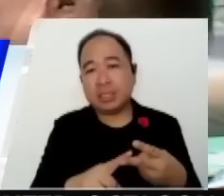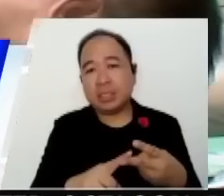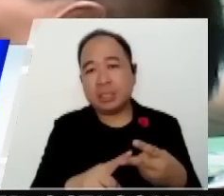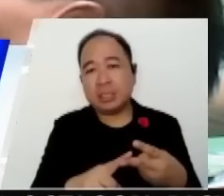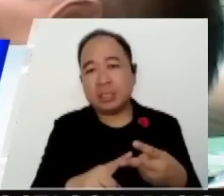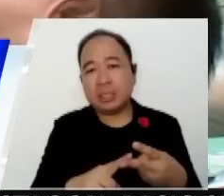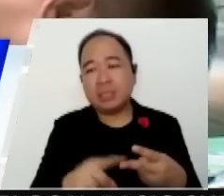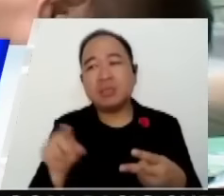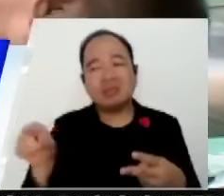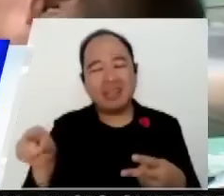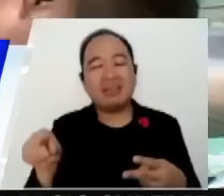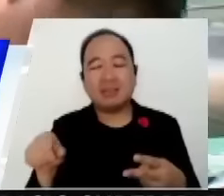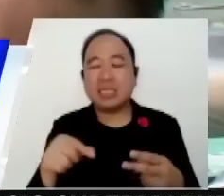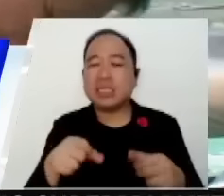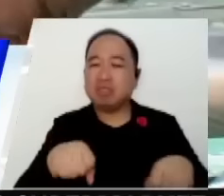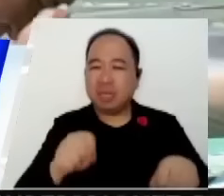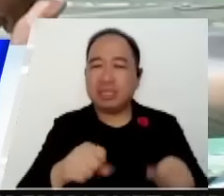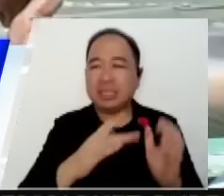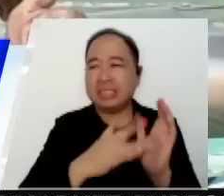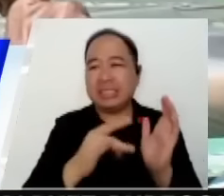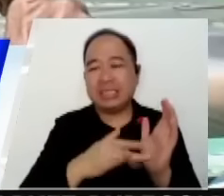sinasamantala din dahil tinataasan nila ang